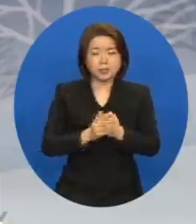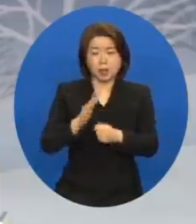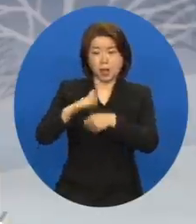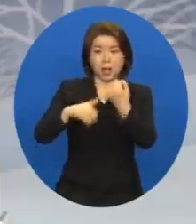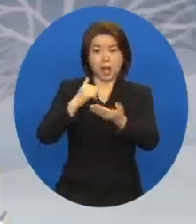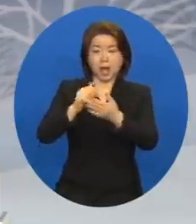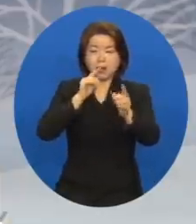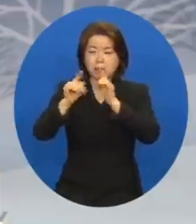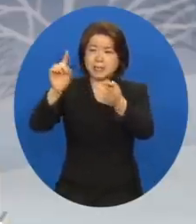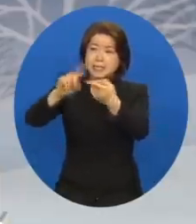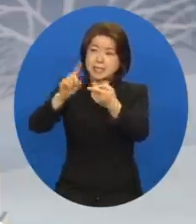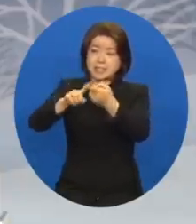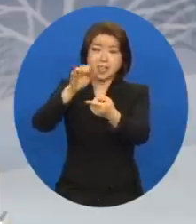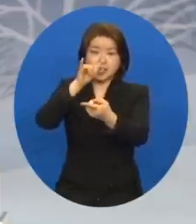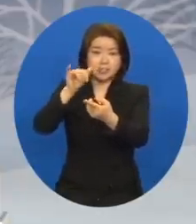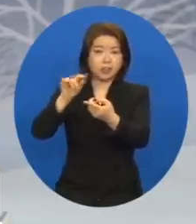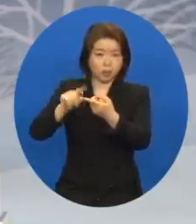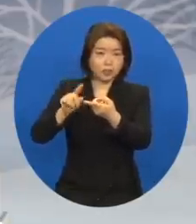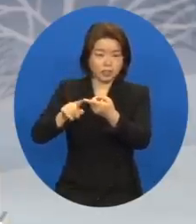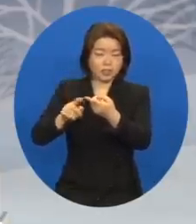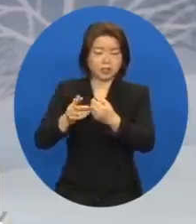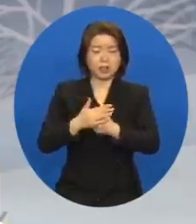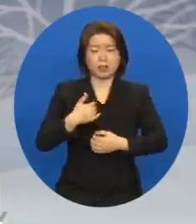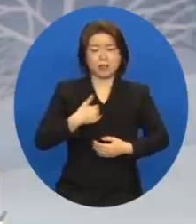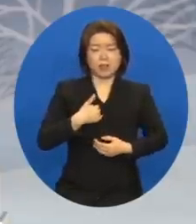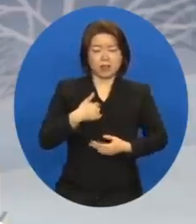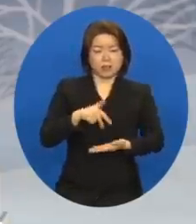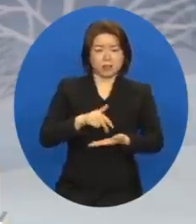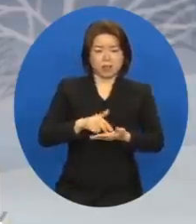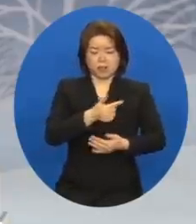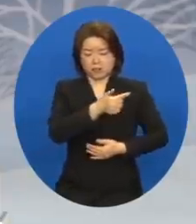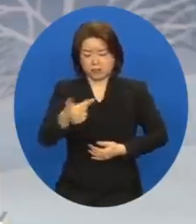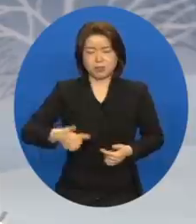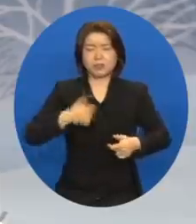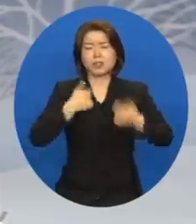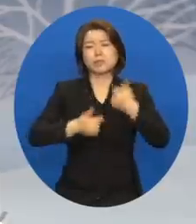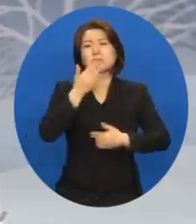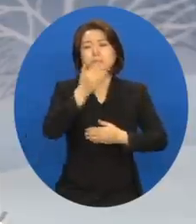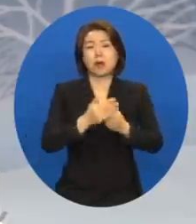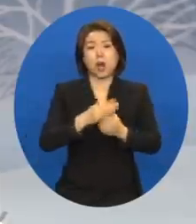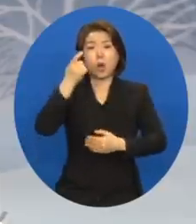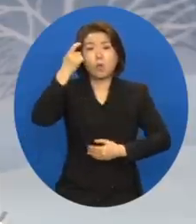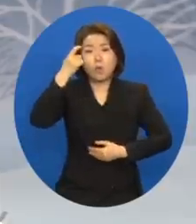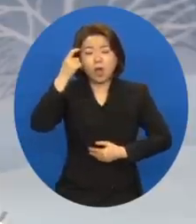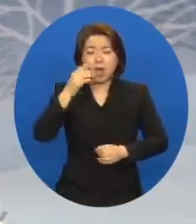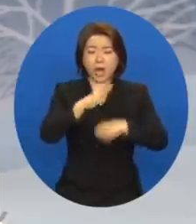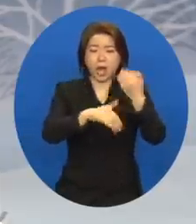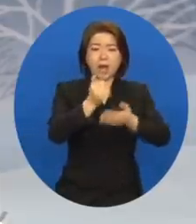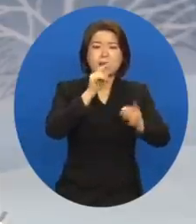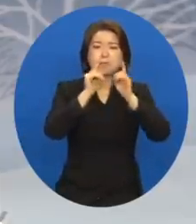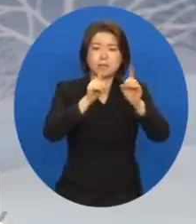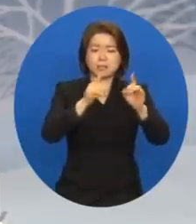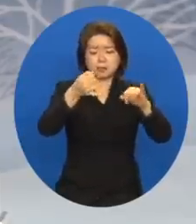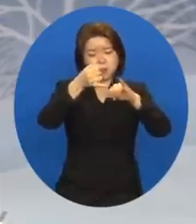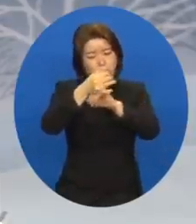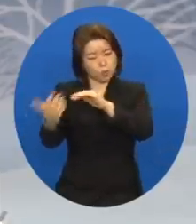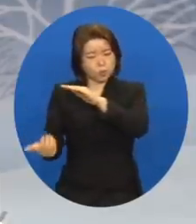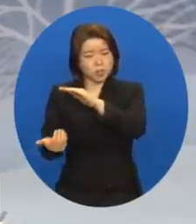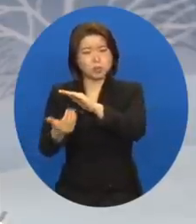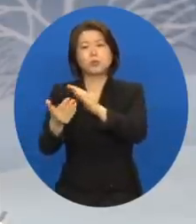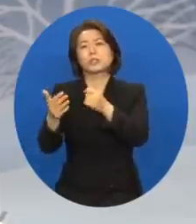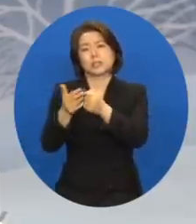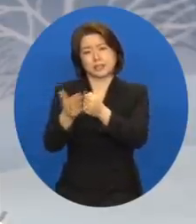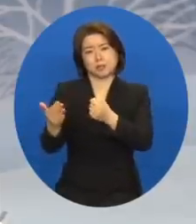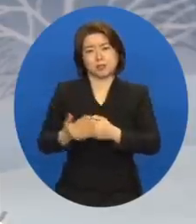말씀이 있다는 것 자체가 우리에게는 큰 기쁨이 되는 것입니다. 왜냐하면 하나님의 말씀은 반드시 이루어지는